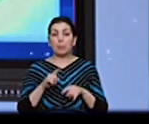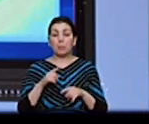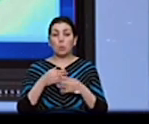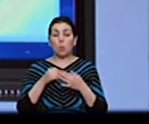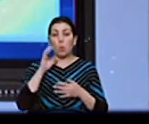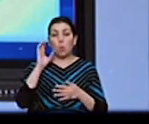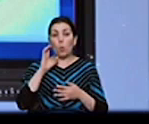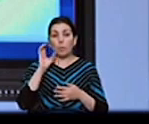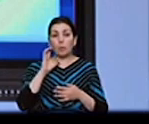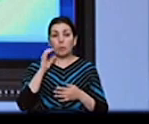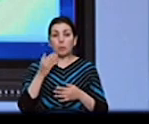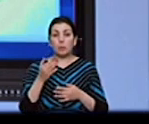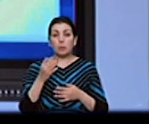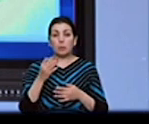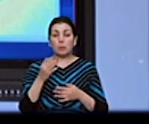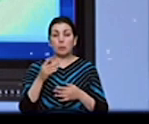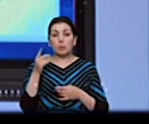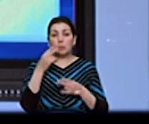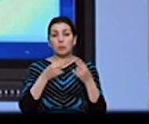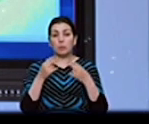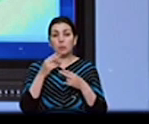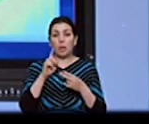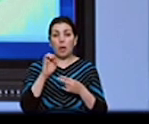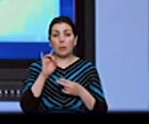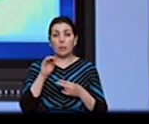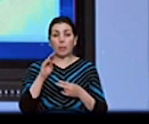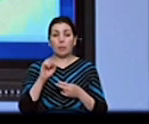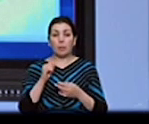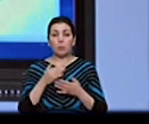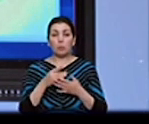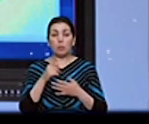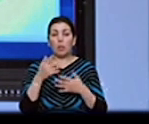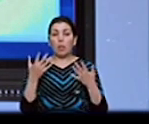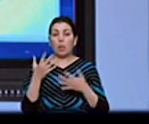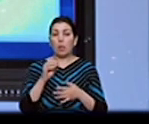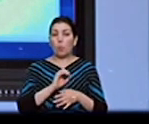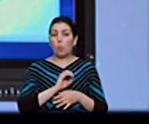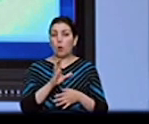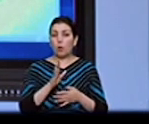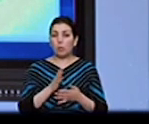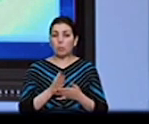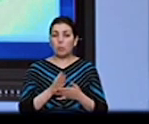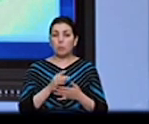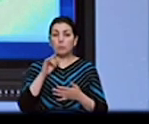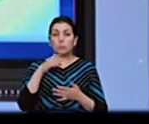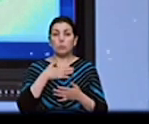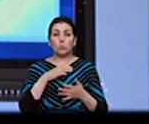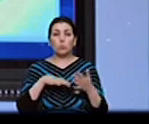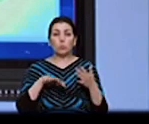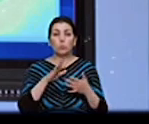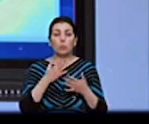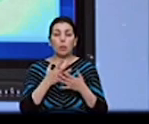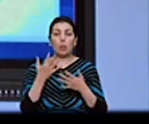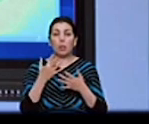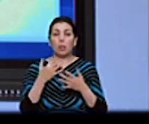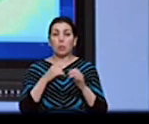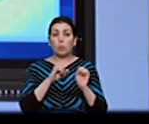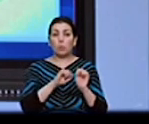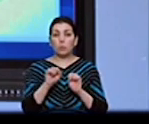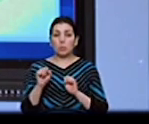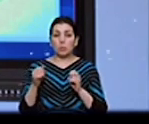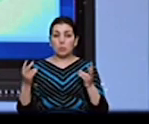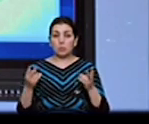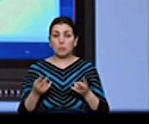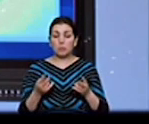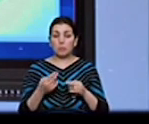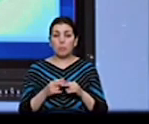ya'ni O'zbekistonimizning xaritasi aks etgan. Demak, unda qanday boyliklar bor va ularni qay tarzda muhofaza qilishimiz